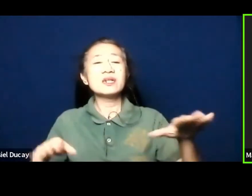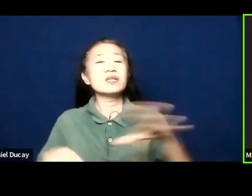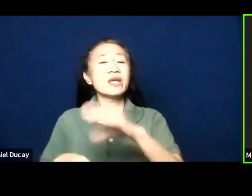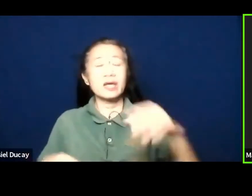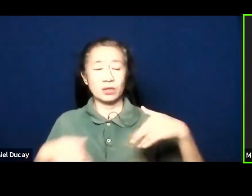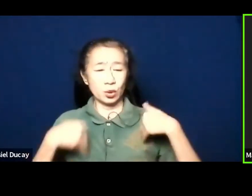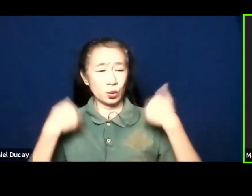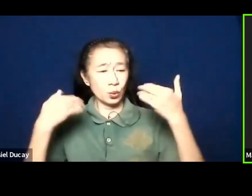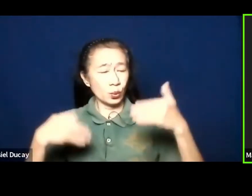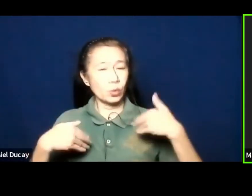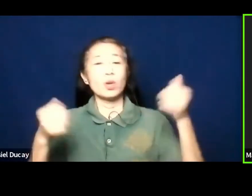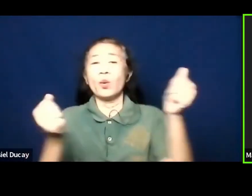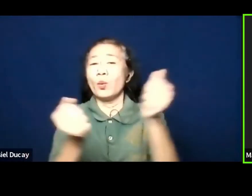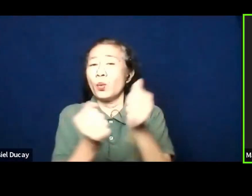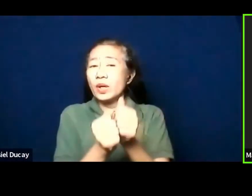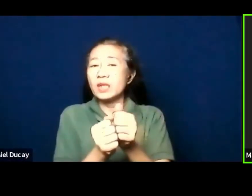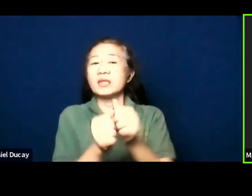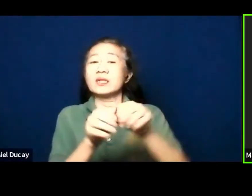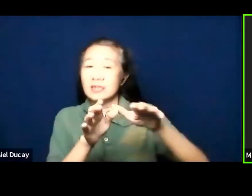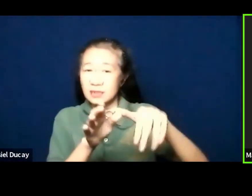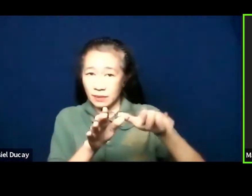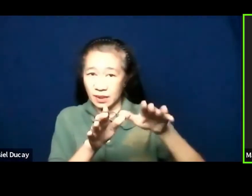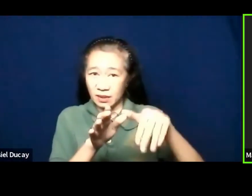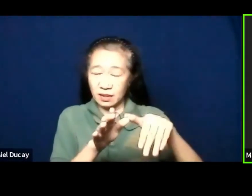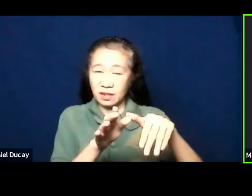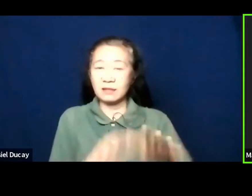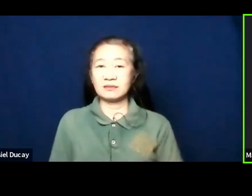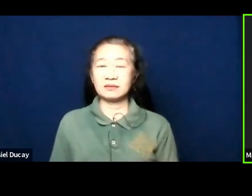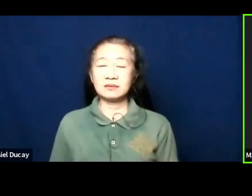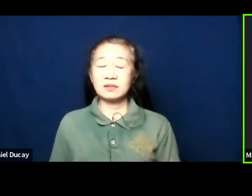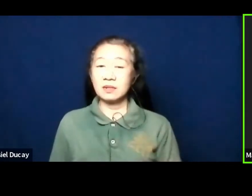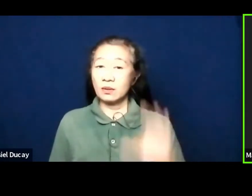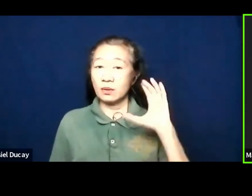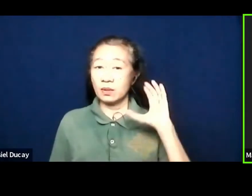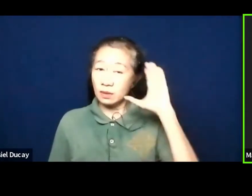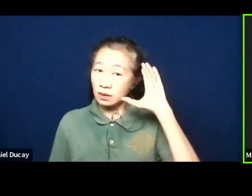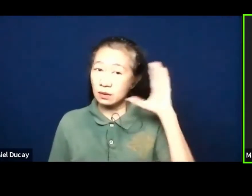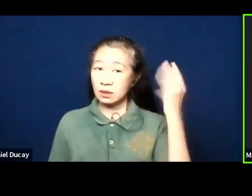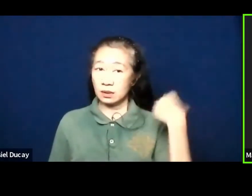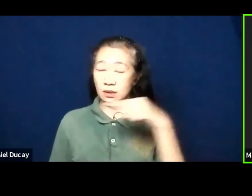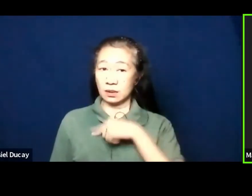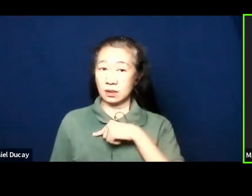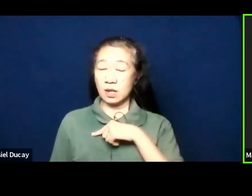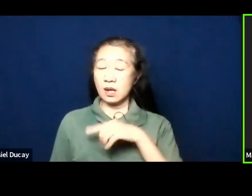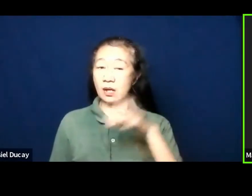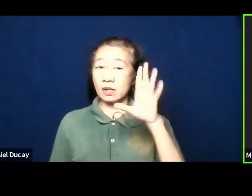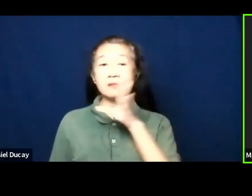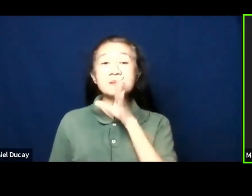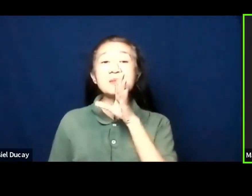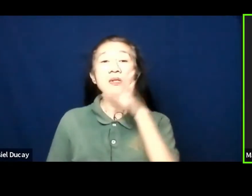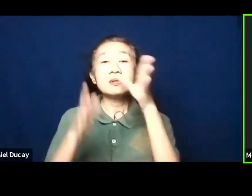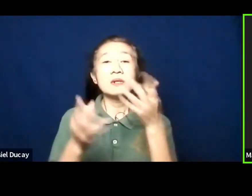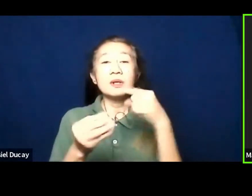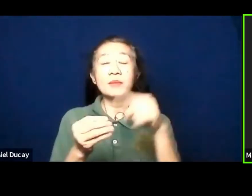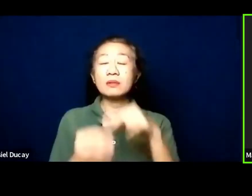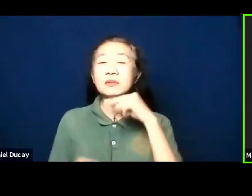kabataang may kapansanan. Narinig natin ang ating speaker, diba? Tungkol sa hindi